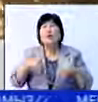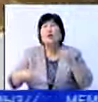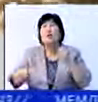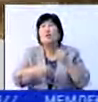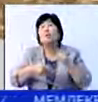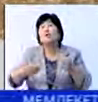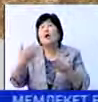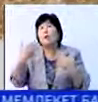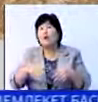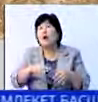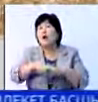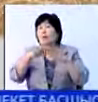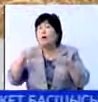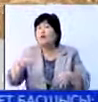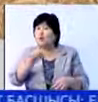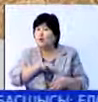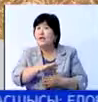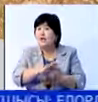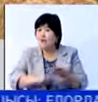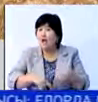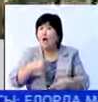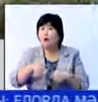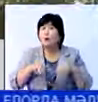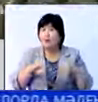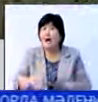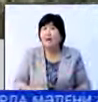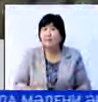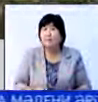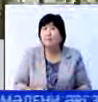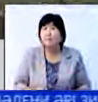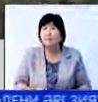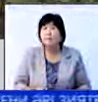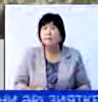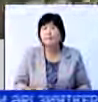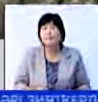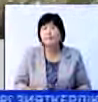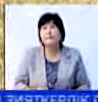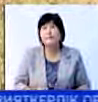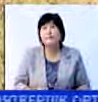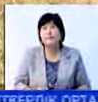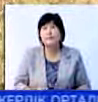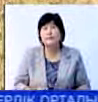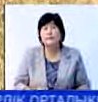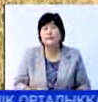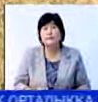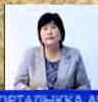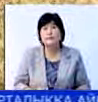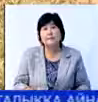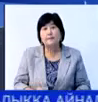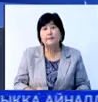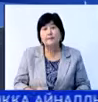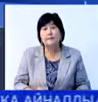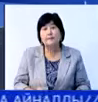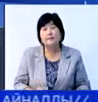жинап болғанымен бастыру жұмыстары жалғасуда. Еламан Жаматов, Бауыржан Қожамұратов, Қанат Махамбетов, Қызылорда телеарнасы, Жалағаш ауданынан.